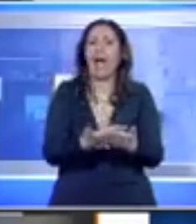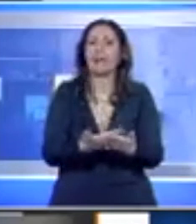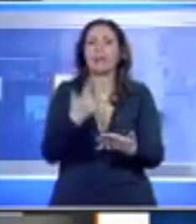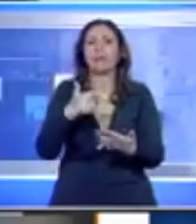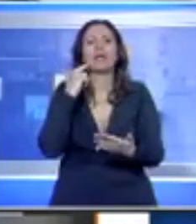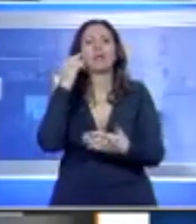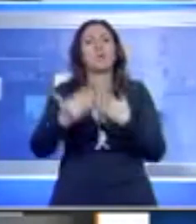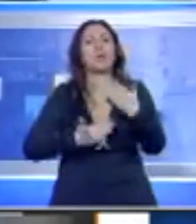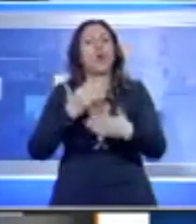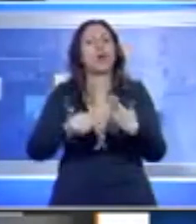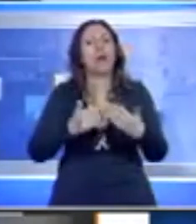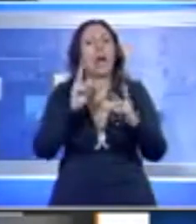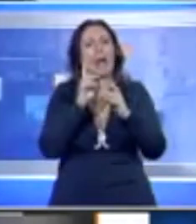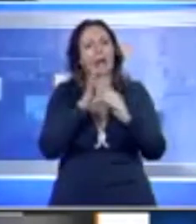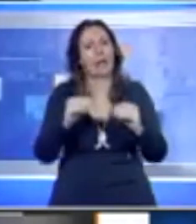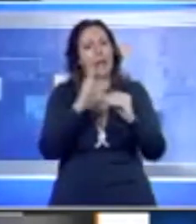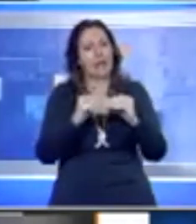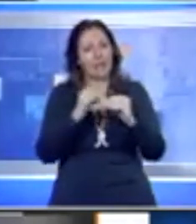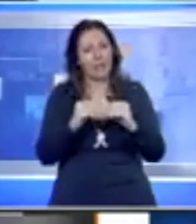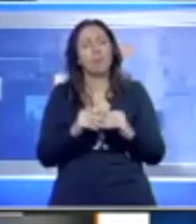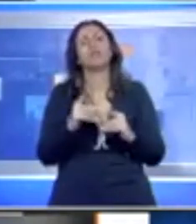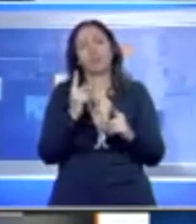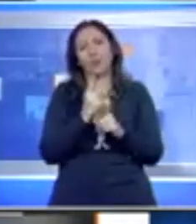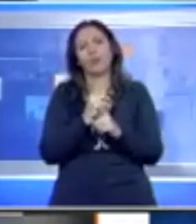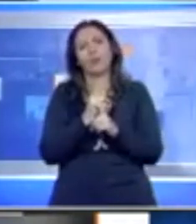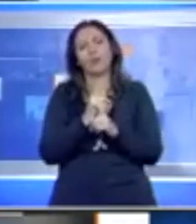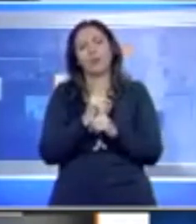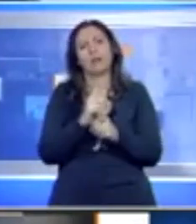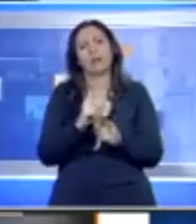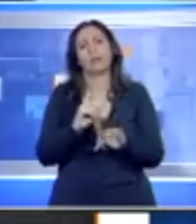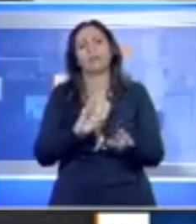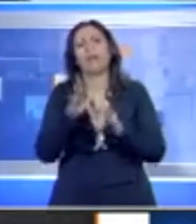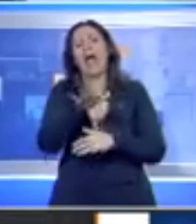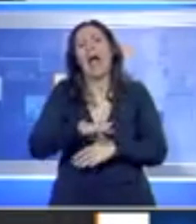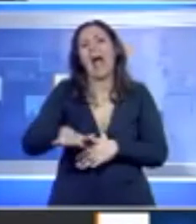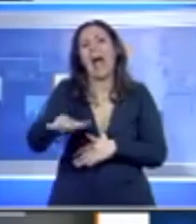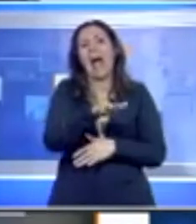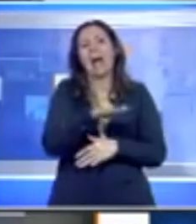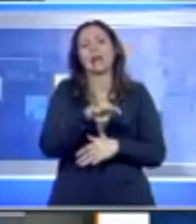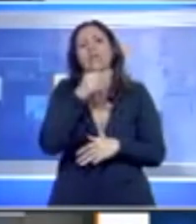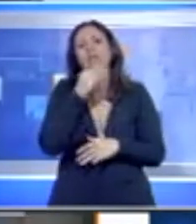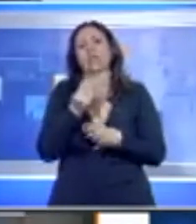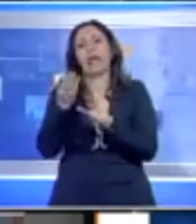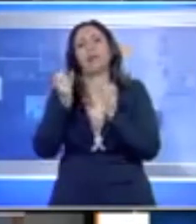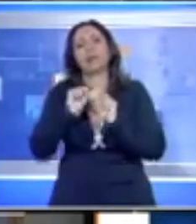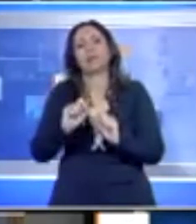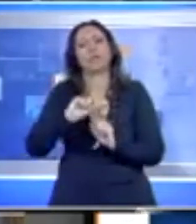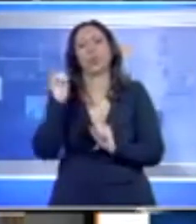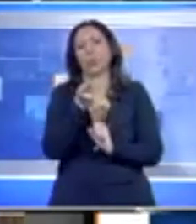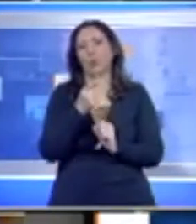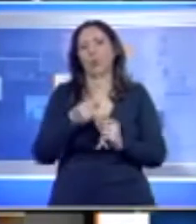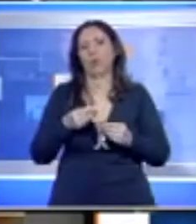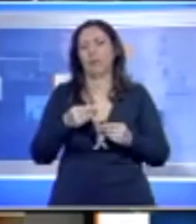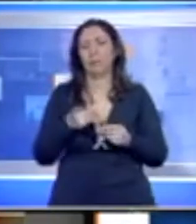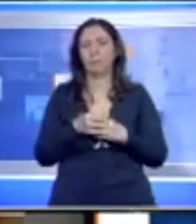questo processo è sicuramente vogliamo renderemo queste aree fruibili da parte di tutti ai lavori